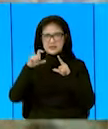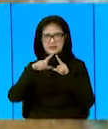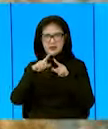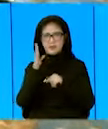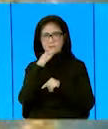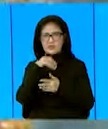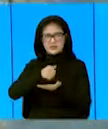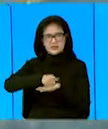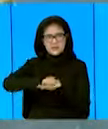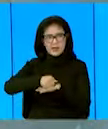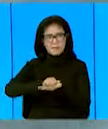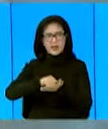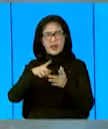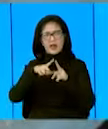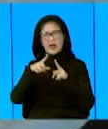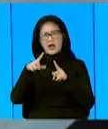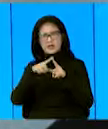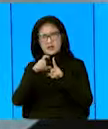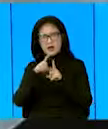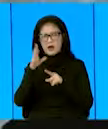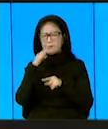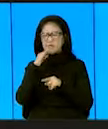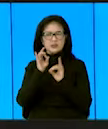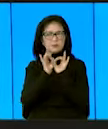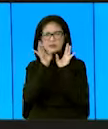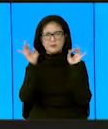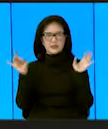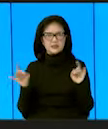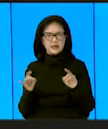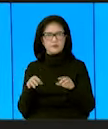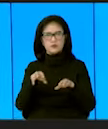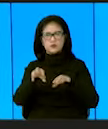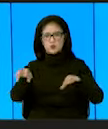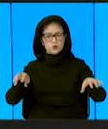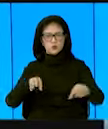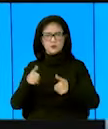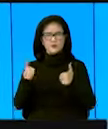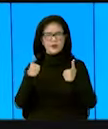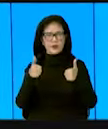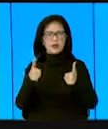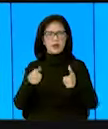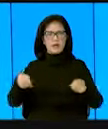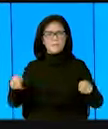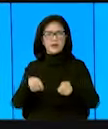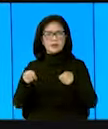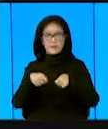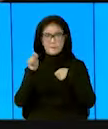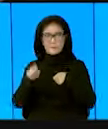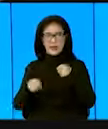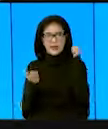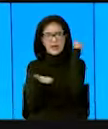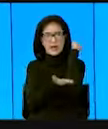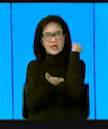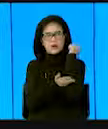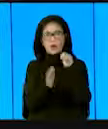rawit dan lada, dipadu bumbu rempah-rempah khas Boyolali. Cara memasaknya pun masih menggunakan kayu bakar, sehingga